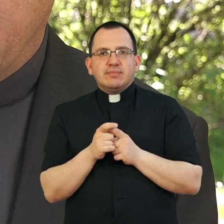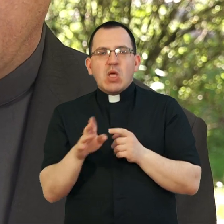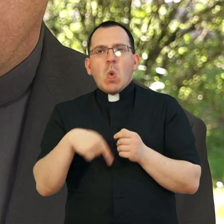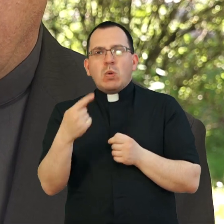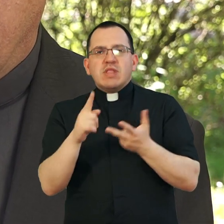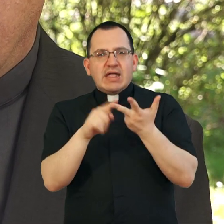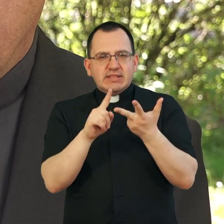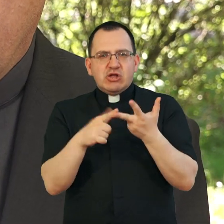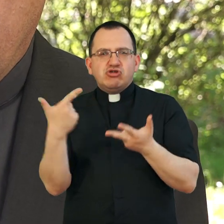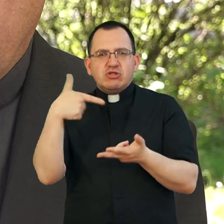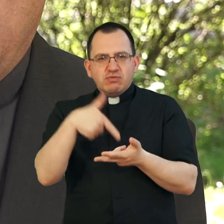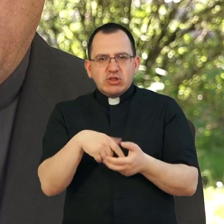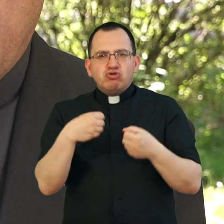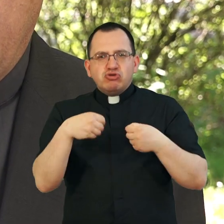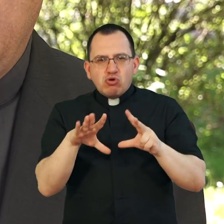2018.